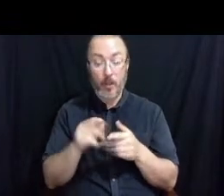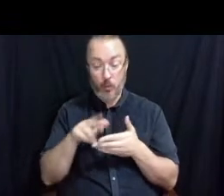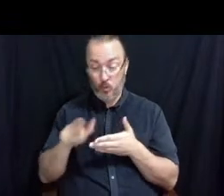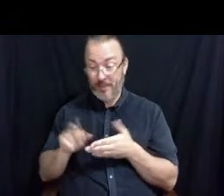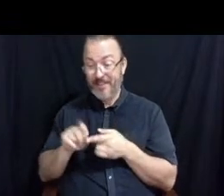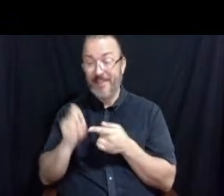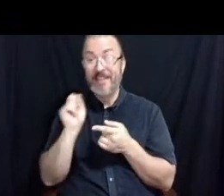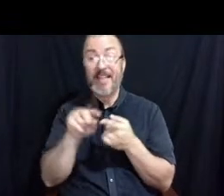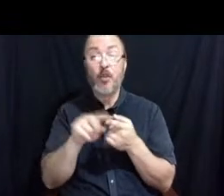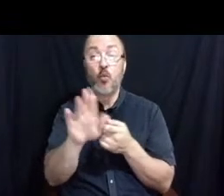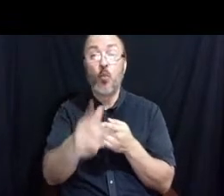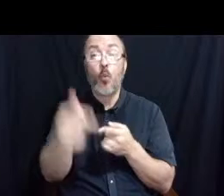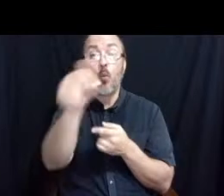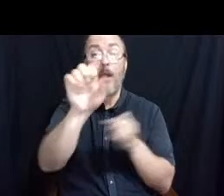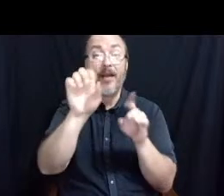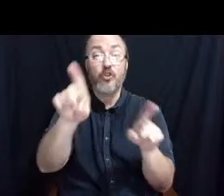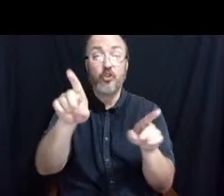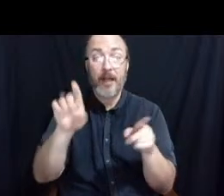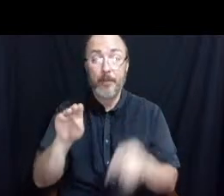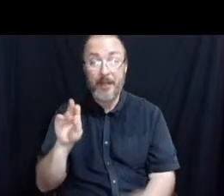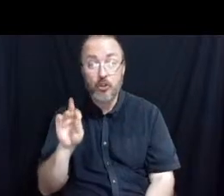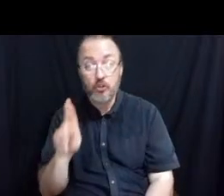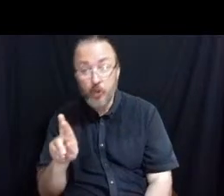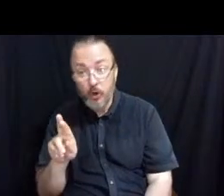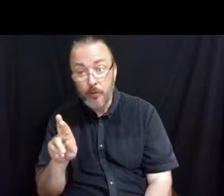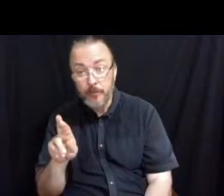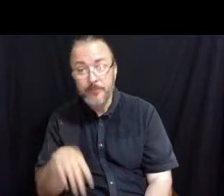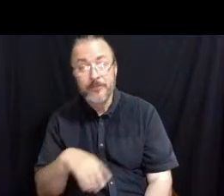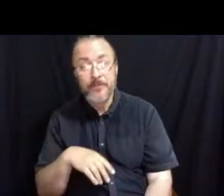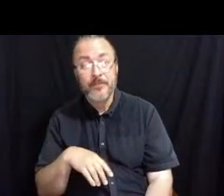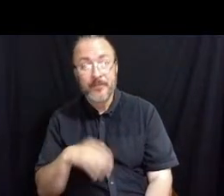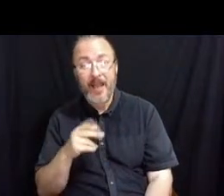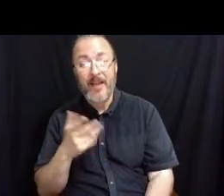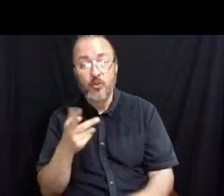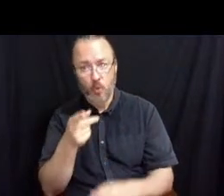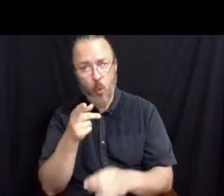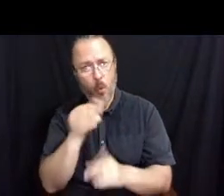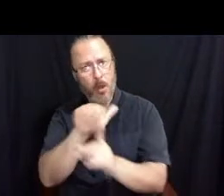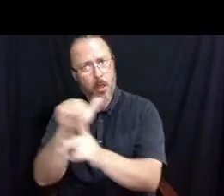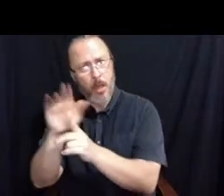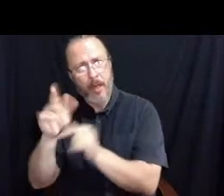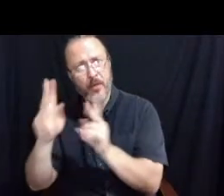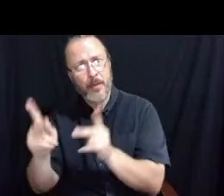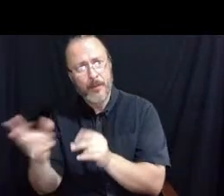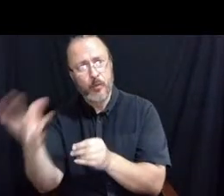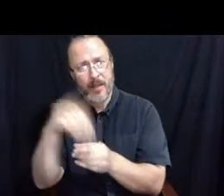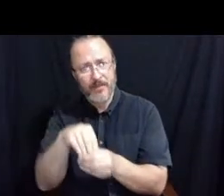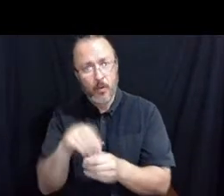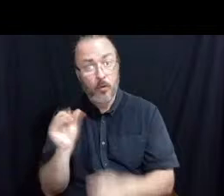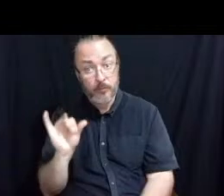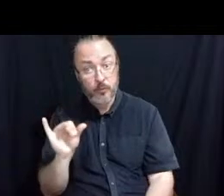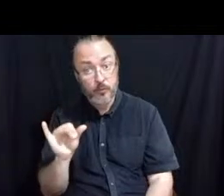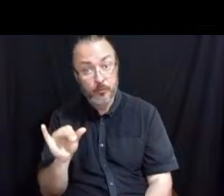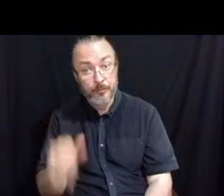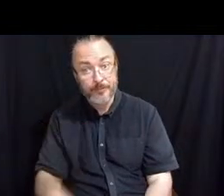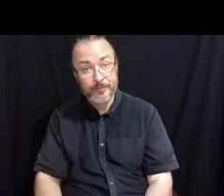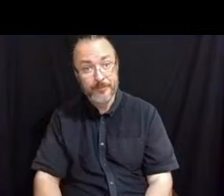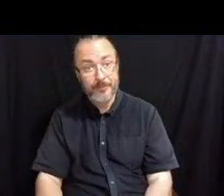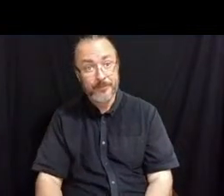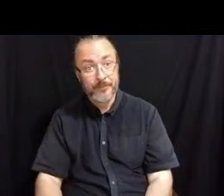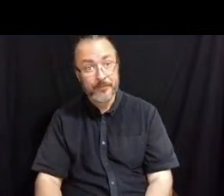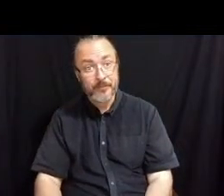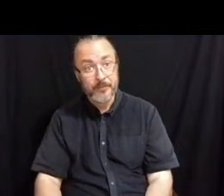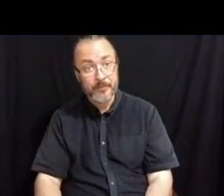de l'Éducation. Et donc, vous pouvez vous exprimer dès maintenant. Et je vous invite à obtenir le plus de réponses possibles à